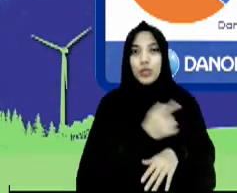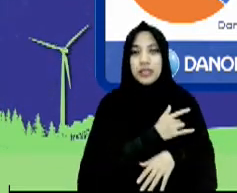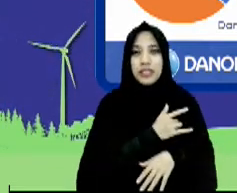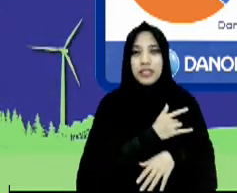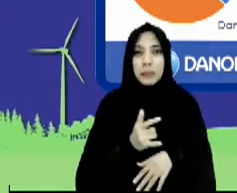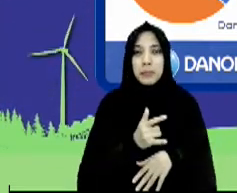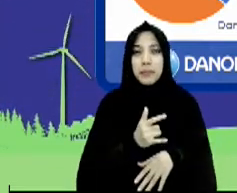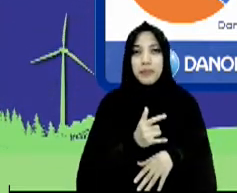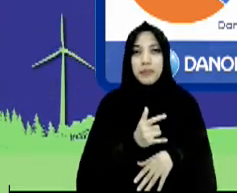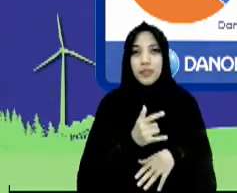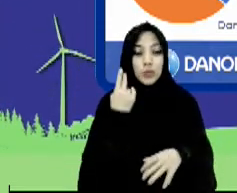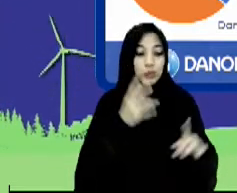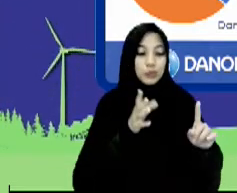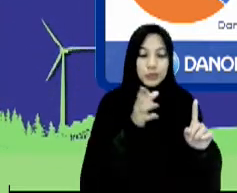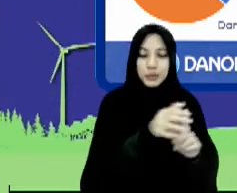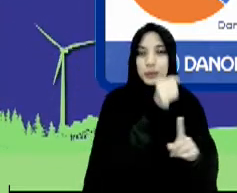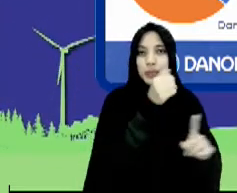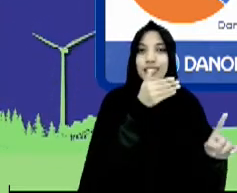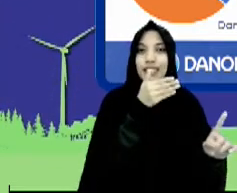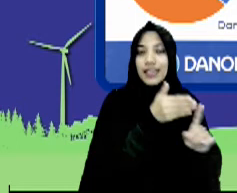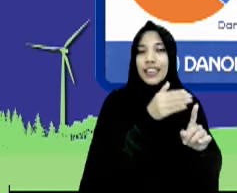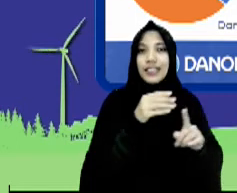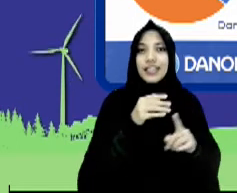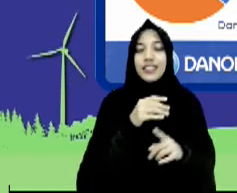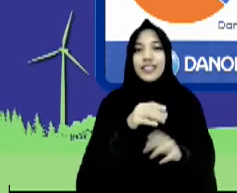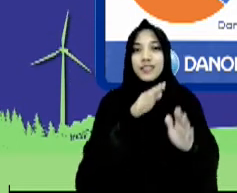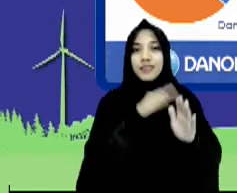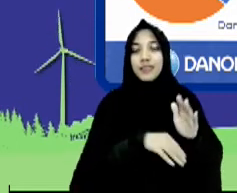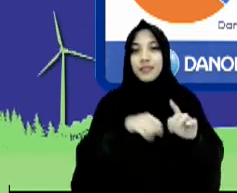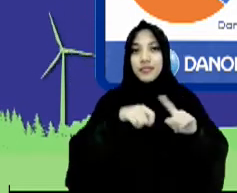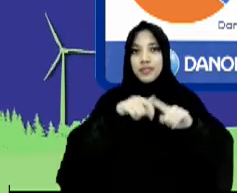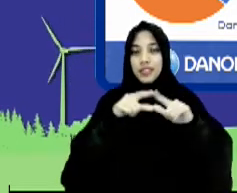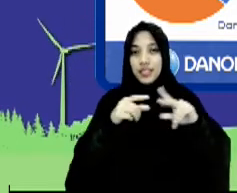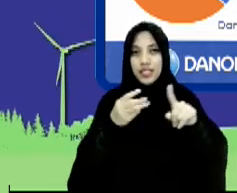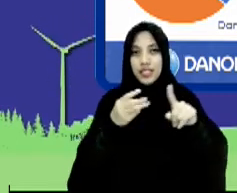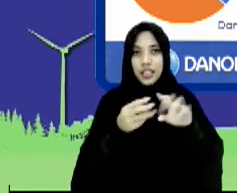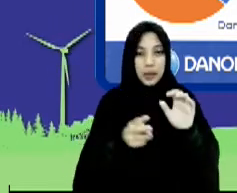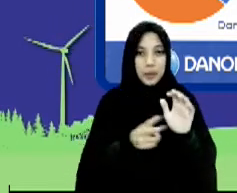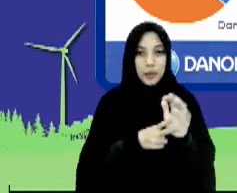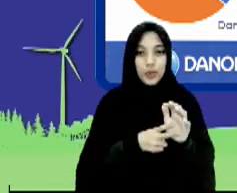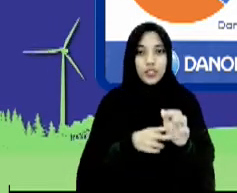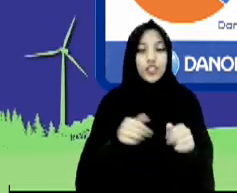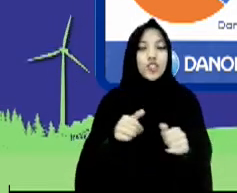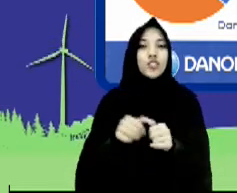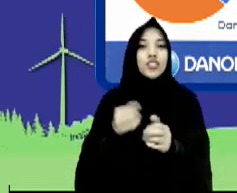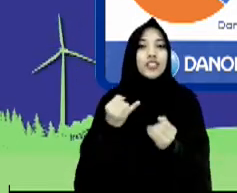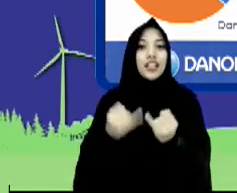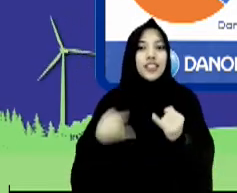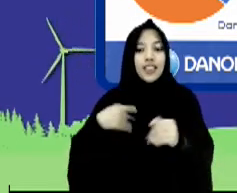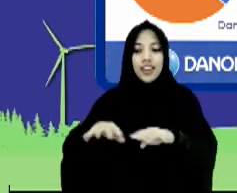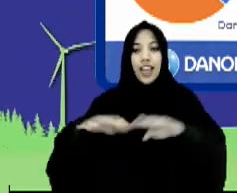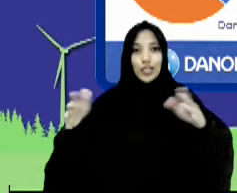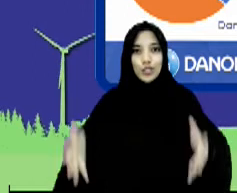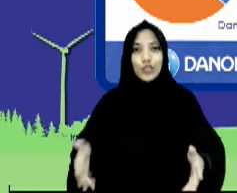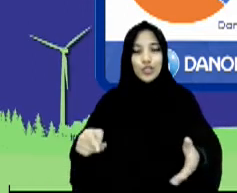mencapai eh karbonetral di 2050 terus kemudian yang terakhir mungkin juga kardus Aqua kalau ini ini memang jadi 100% diycle fiber ya